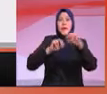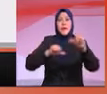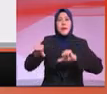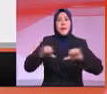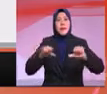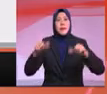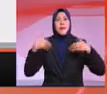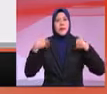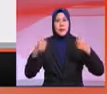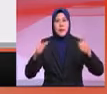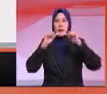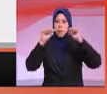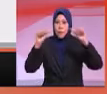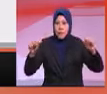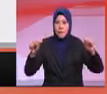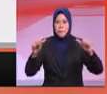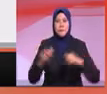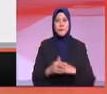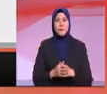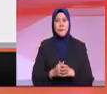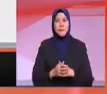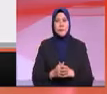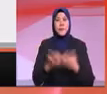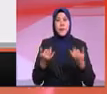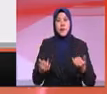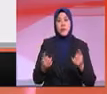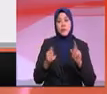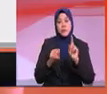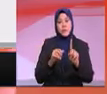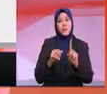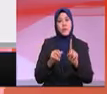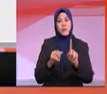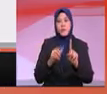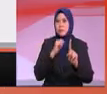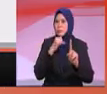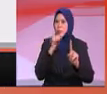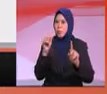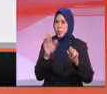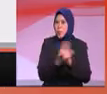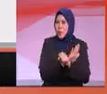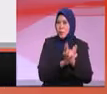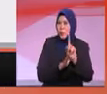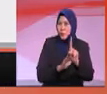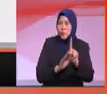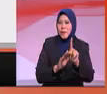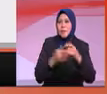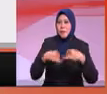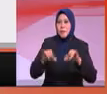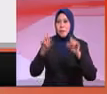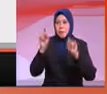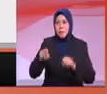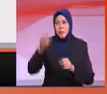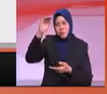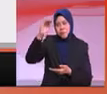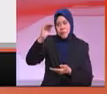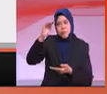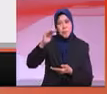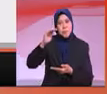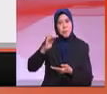iaitu kesihatan awam di lapangan. Jadi setakat ini R01 masih tak mencukupi, berarti kita masih perlu